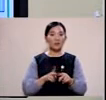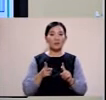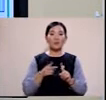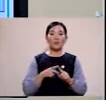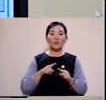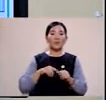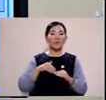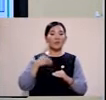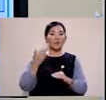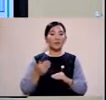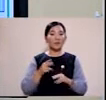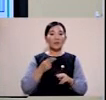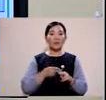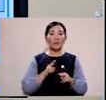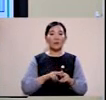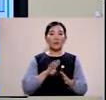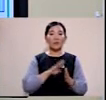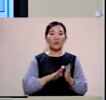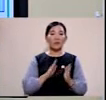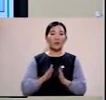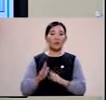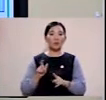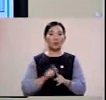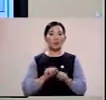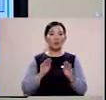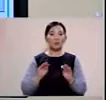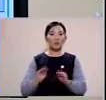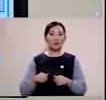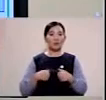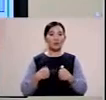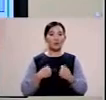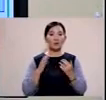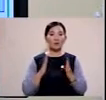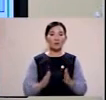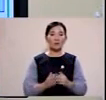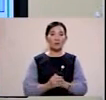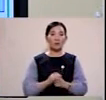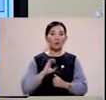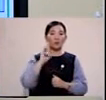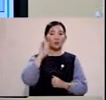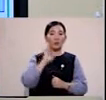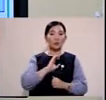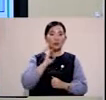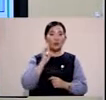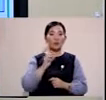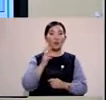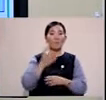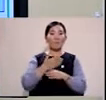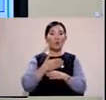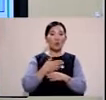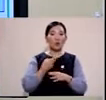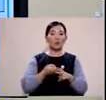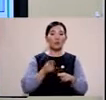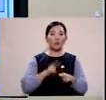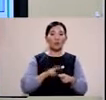Keyingi betartib turgan so'zlarimizdan gaplar tuzishga harakat qilamiz. O'zbekiston bayrog'i ana